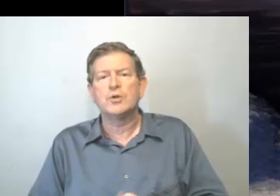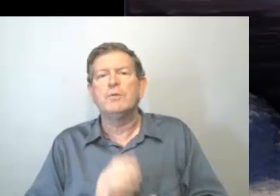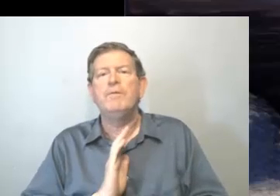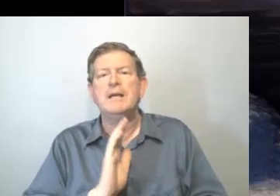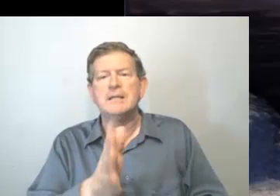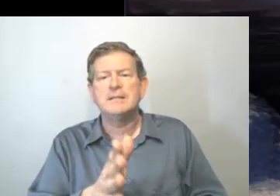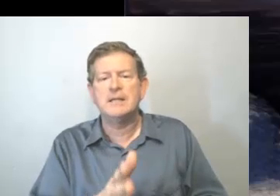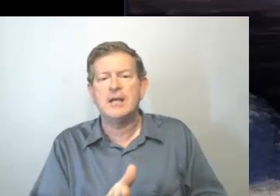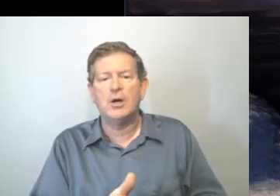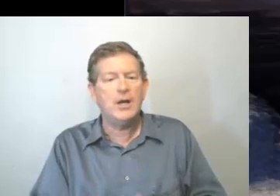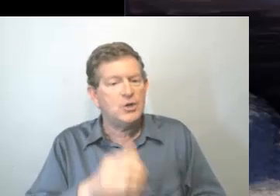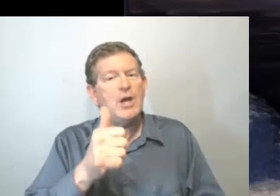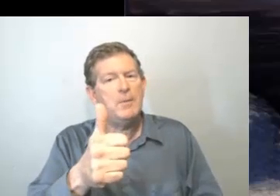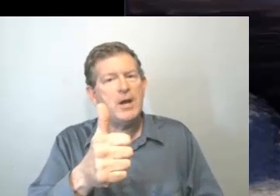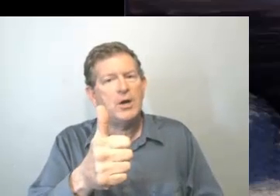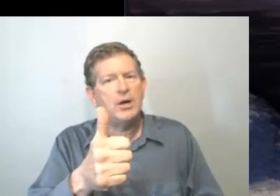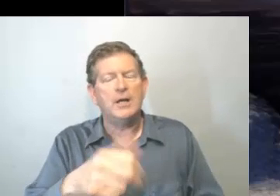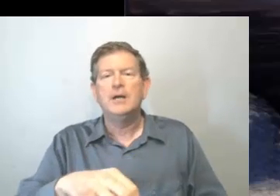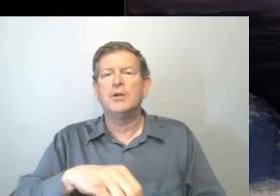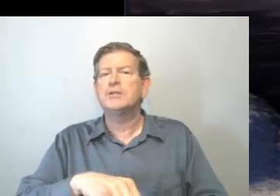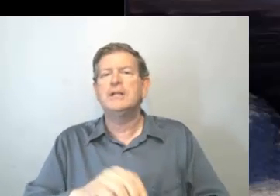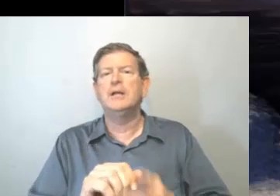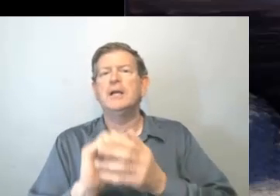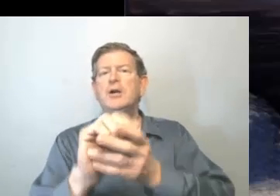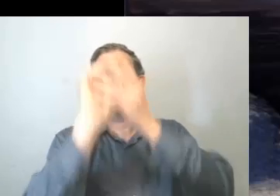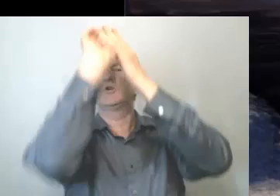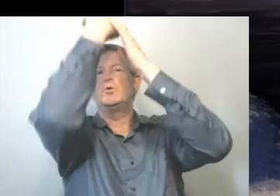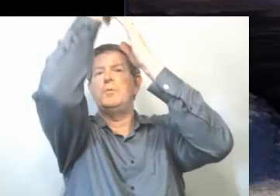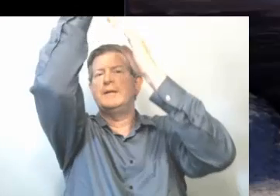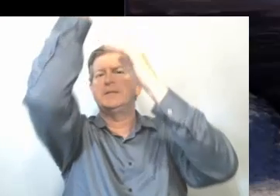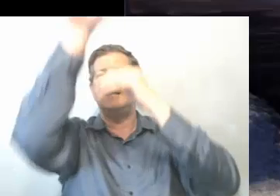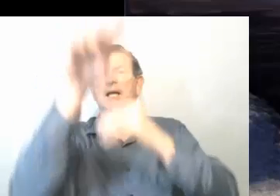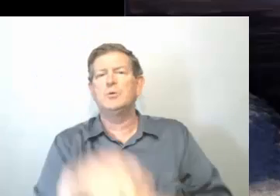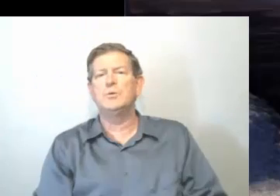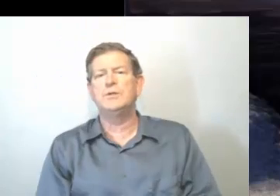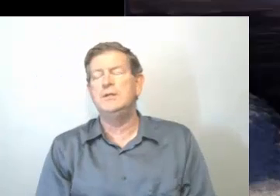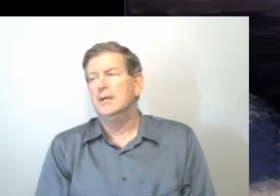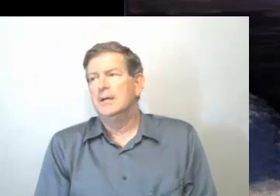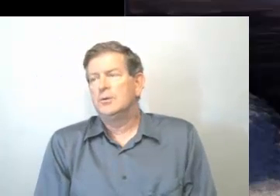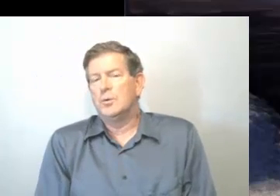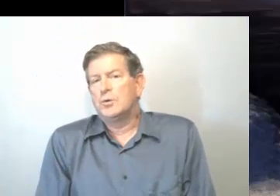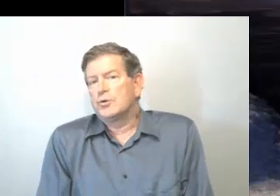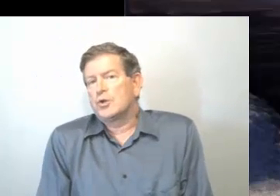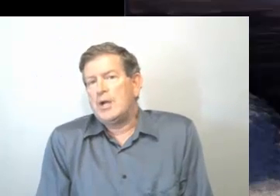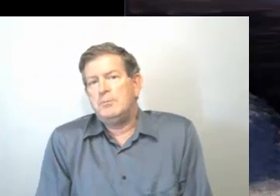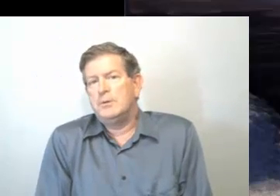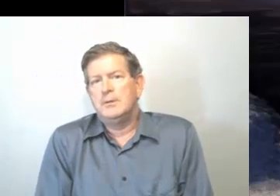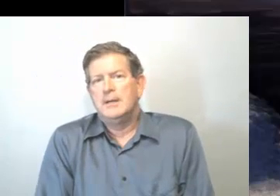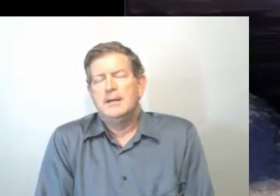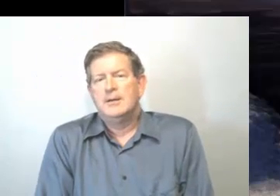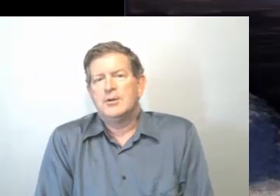Donc, je vais à cette école et j'aime l'école. Dans cette école, je joue au basket aussi. Donc,